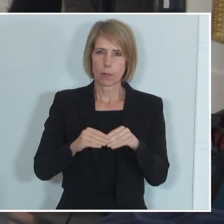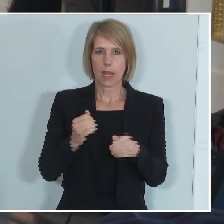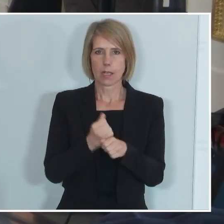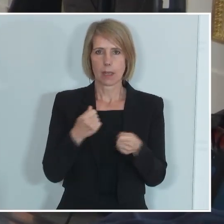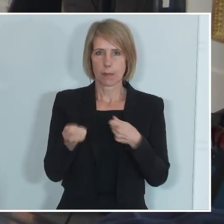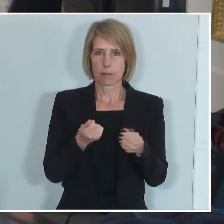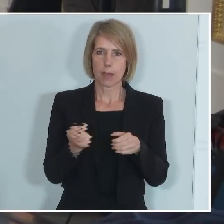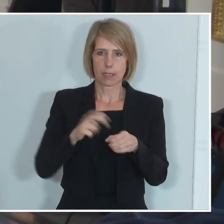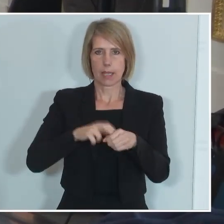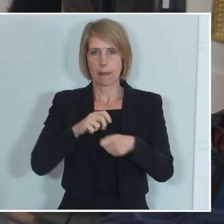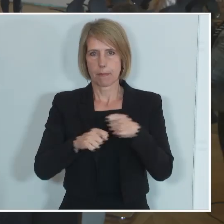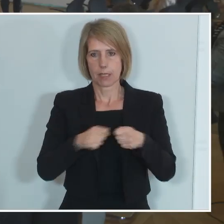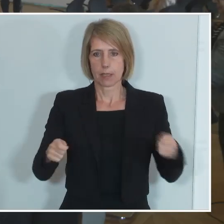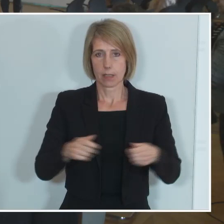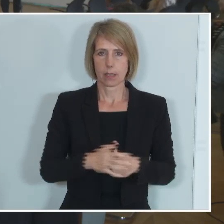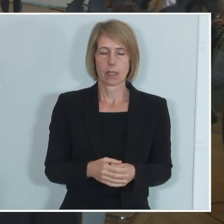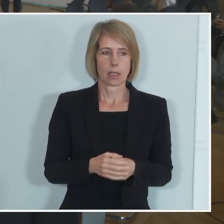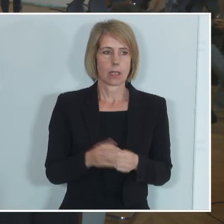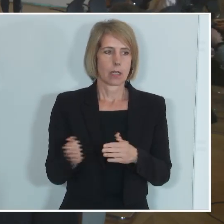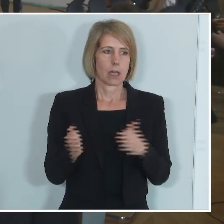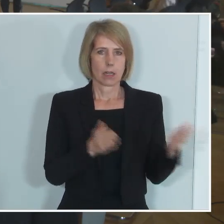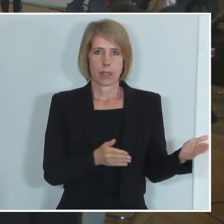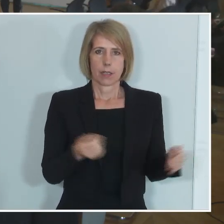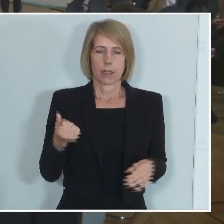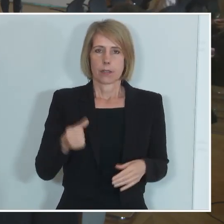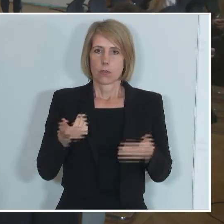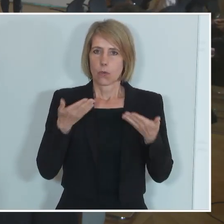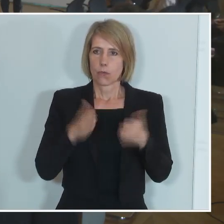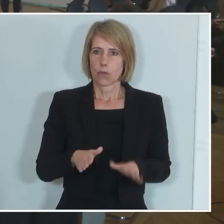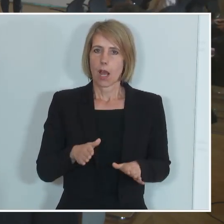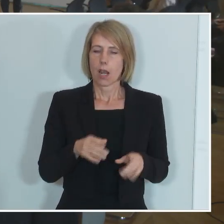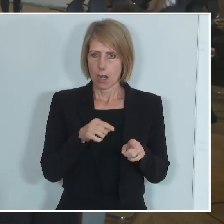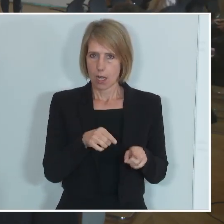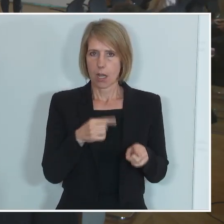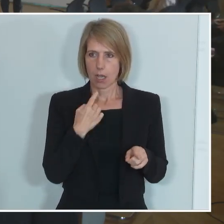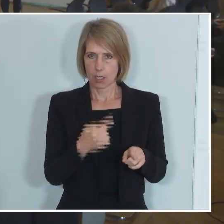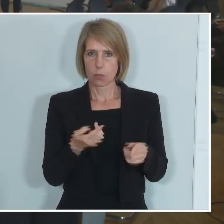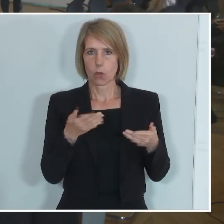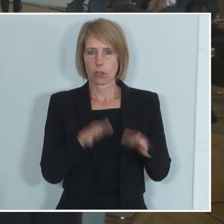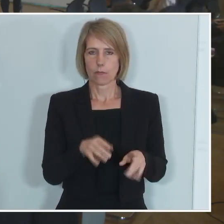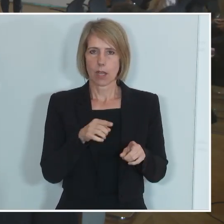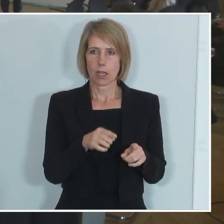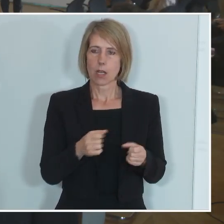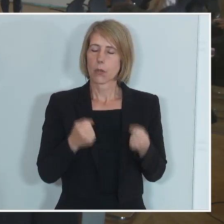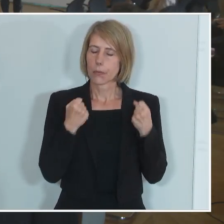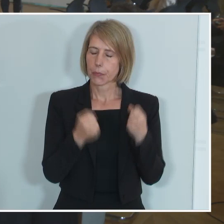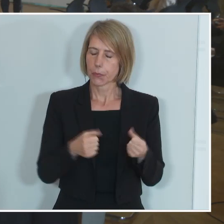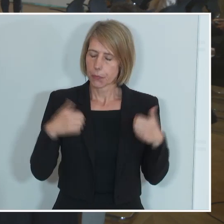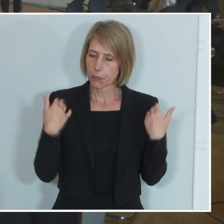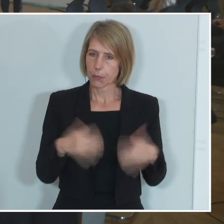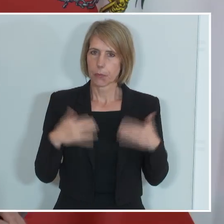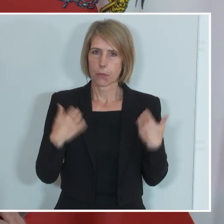holen? Zu dem von Ihnen angesprochenen Fall, das ist ein zutiefst schockierender